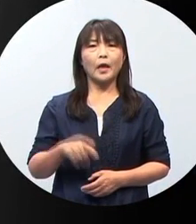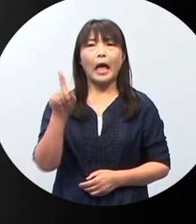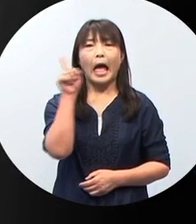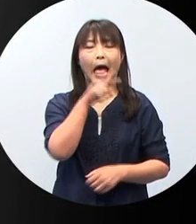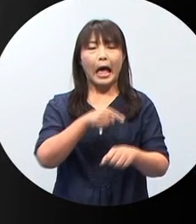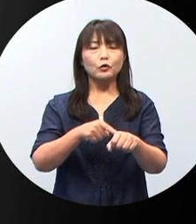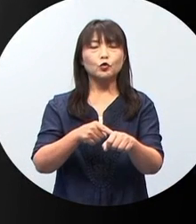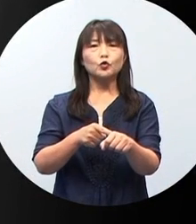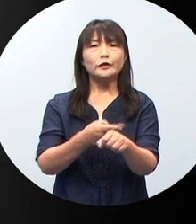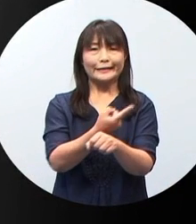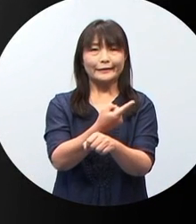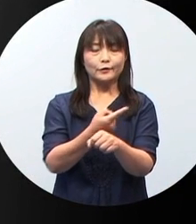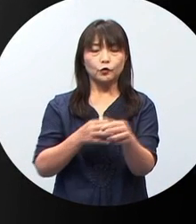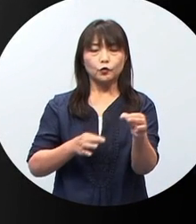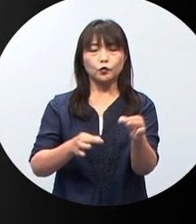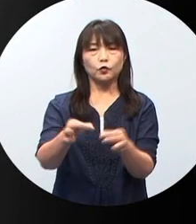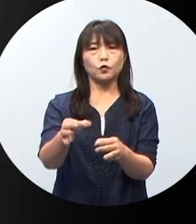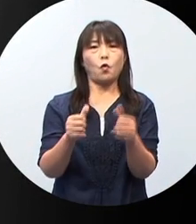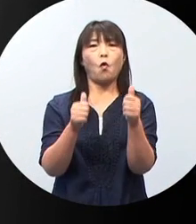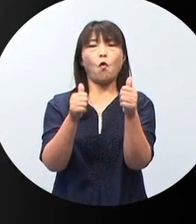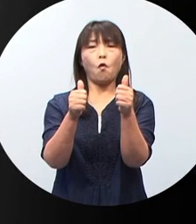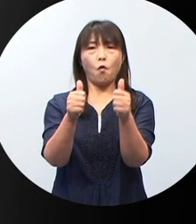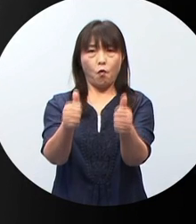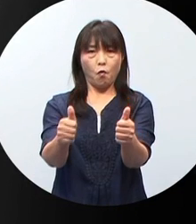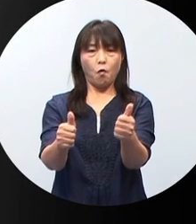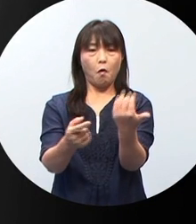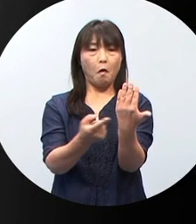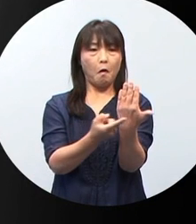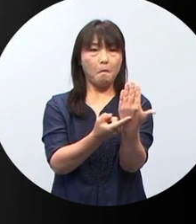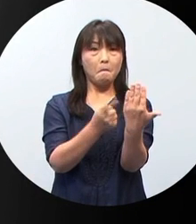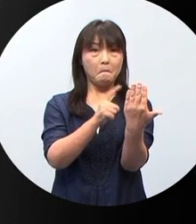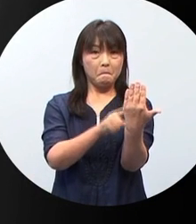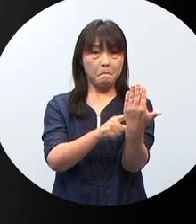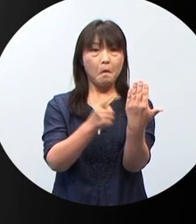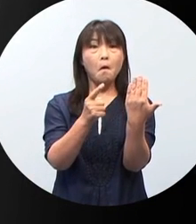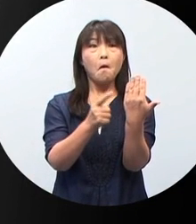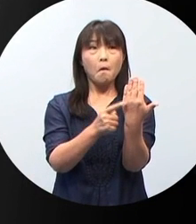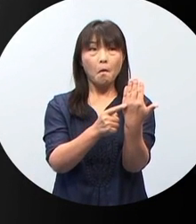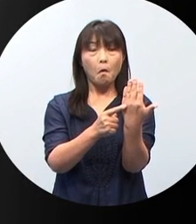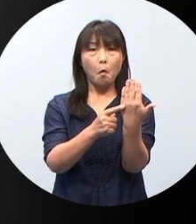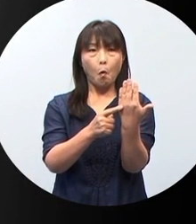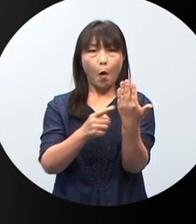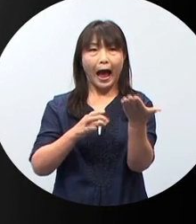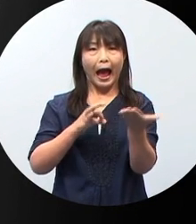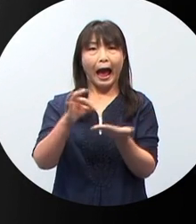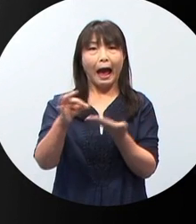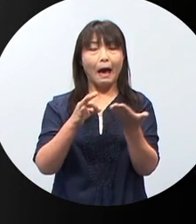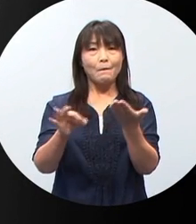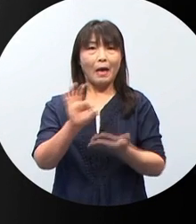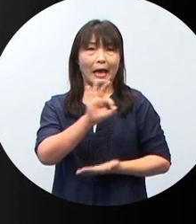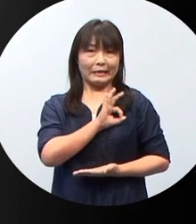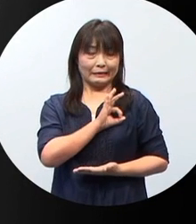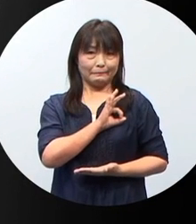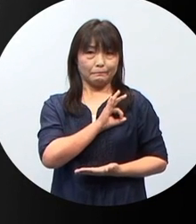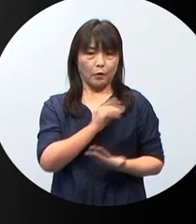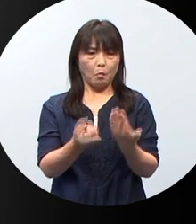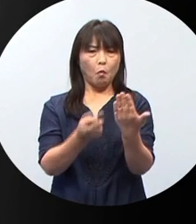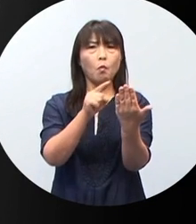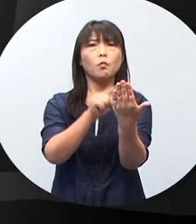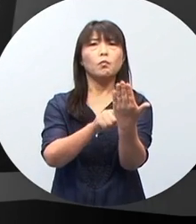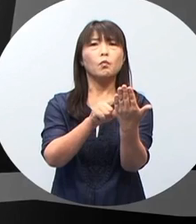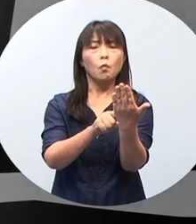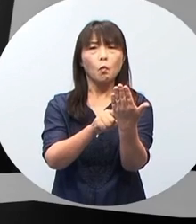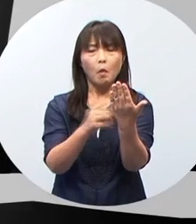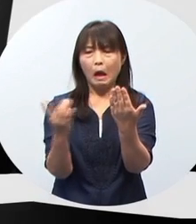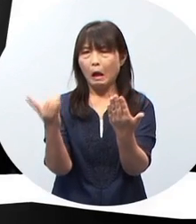悪質商法。正当な販売行為を装って詐欺のような手法で行われる悪質な商